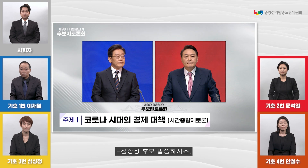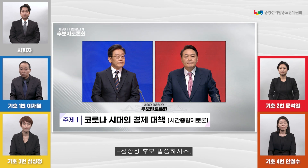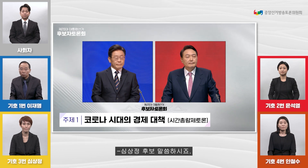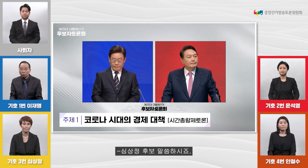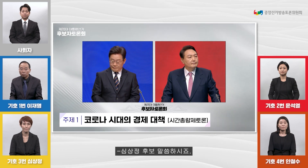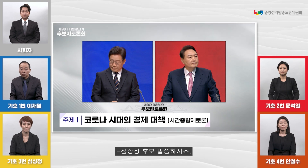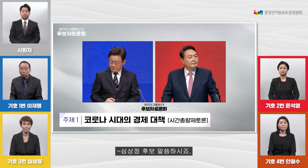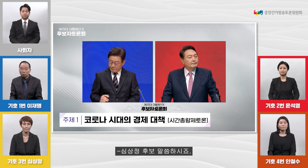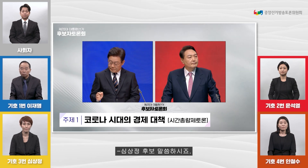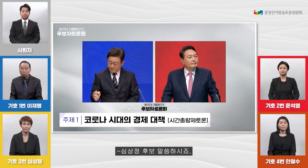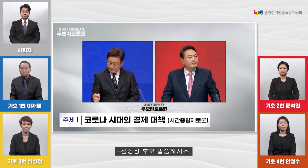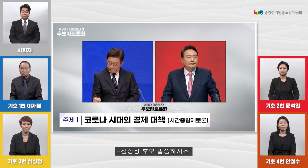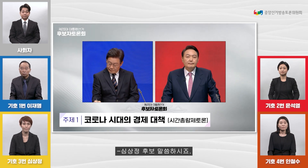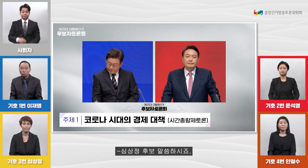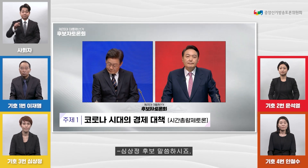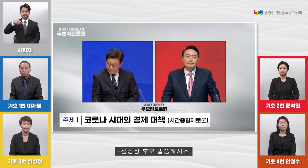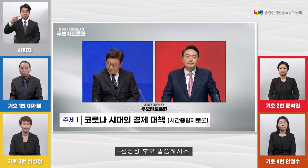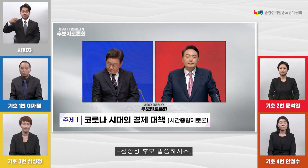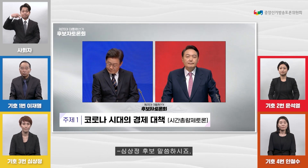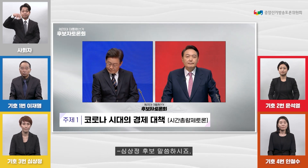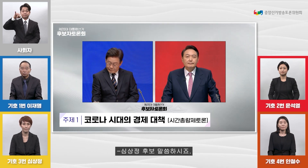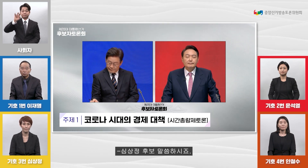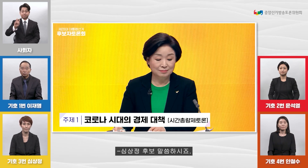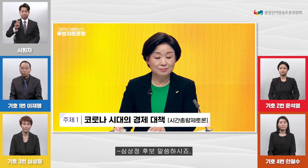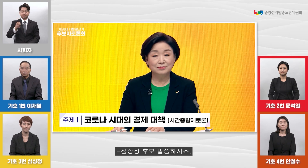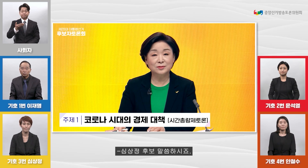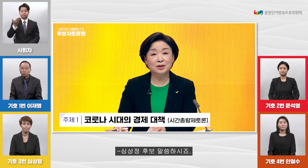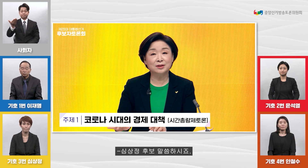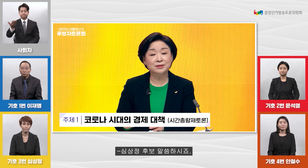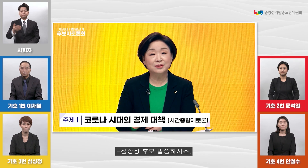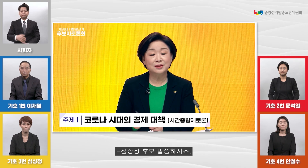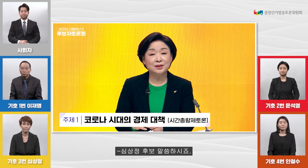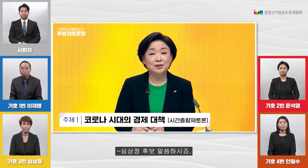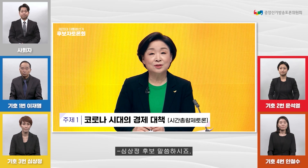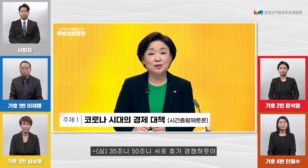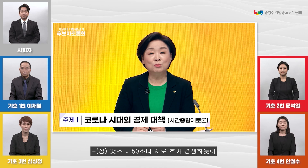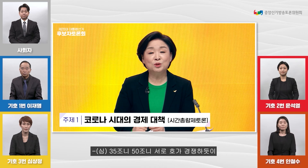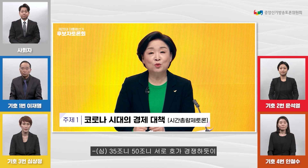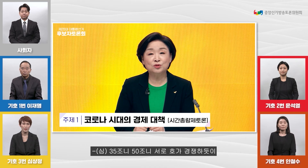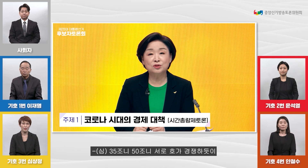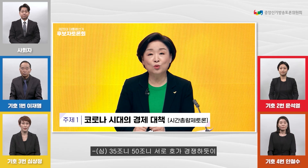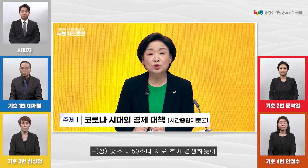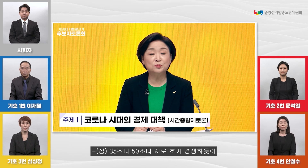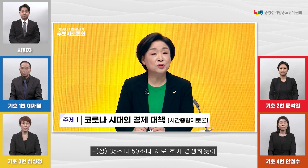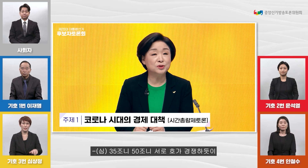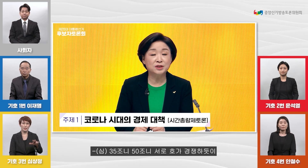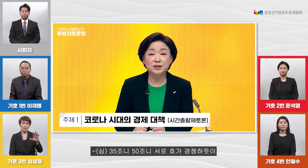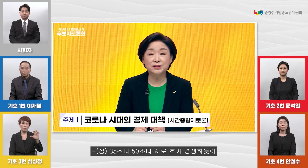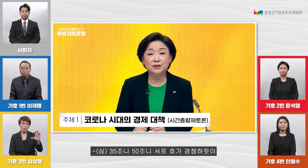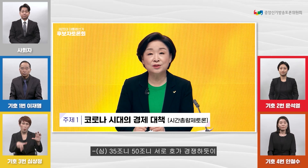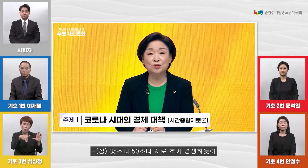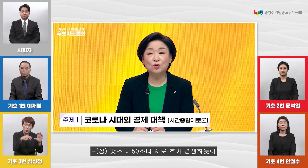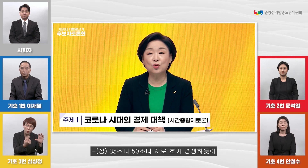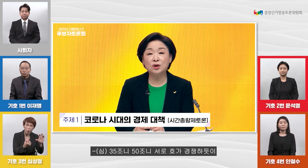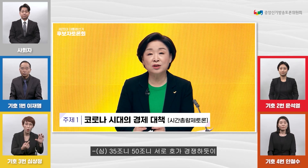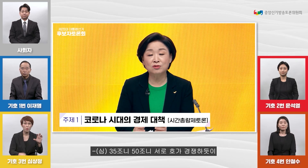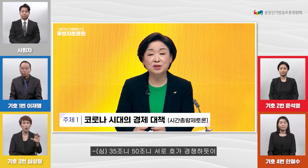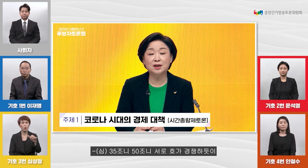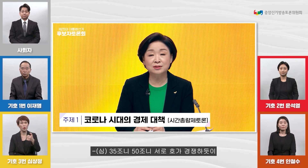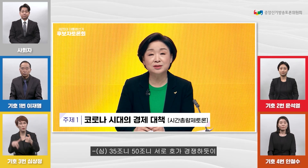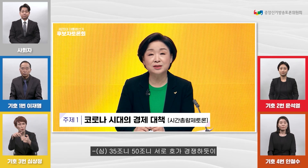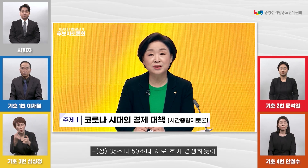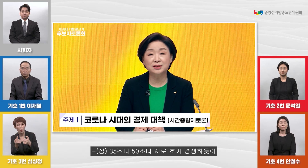네, 심상정 후보 말씀하시죠. 네, 그 35조니 50조니 서로